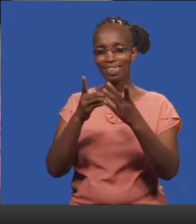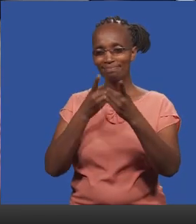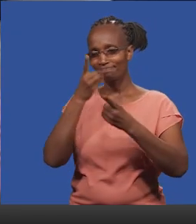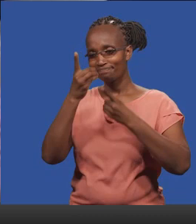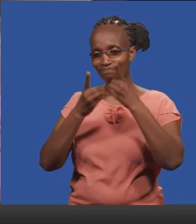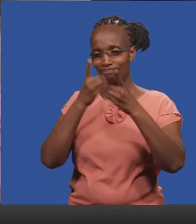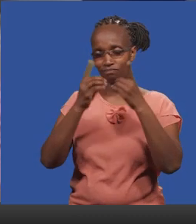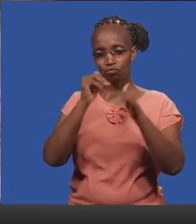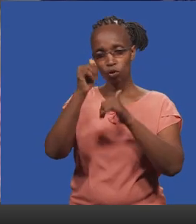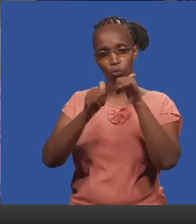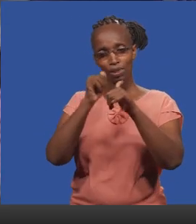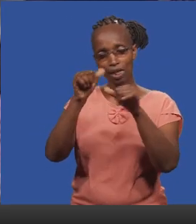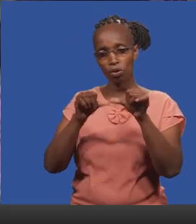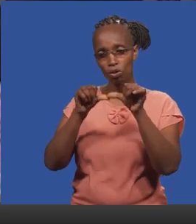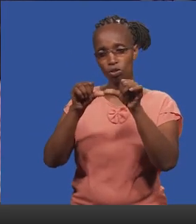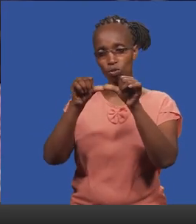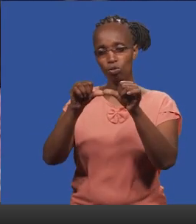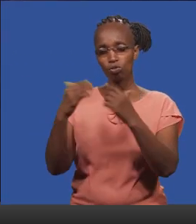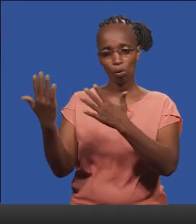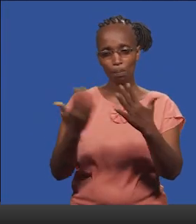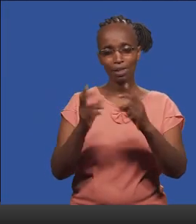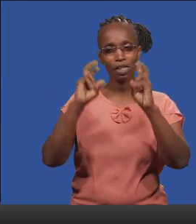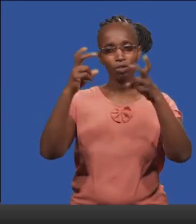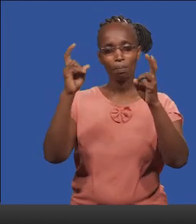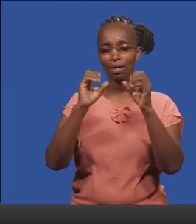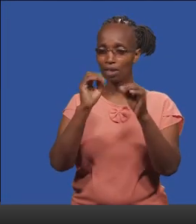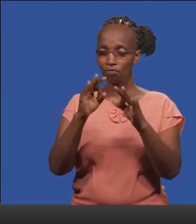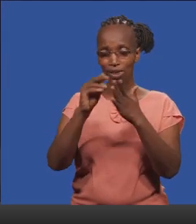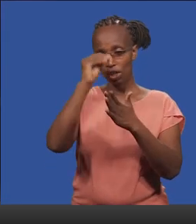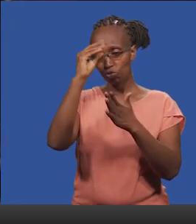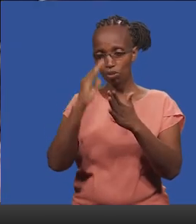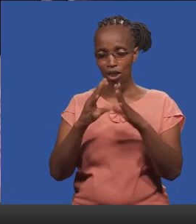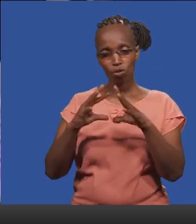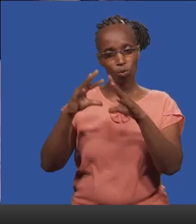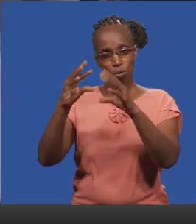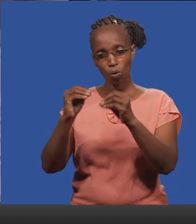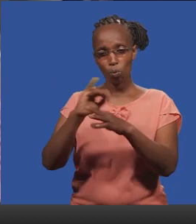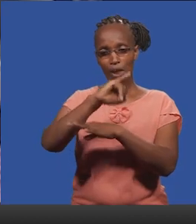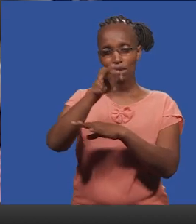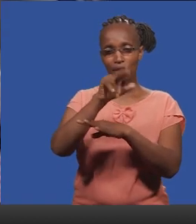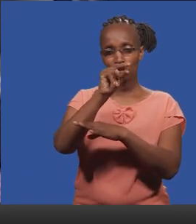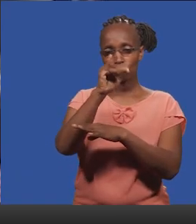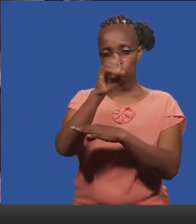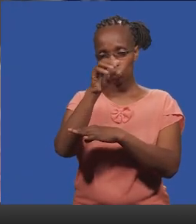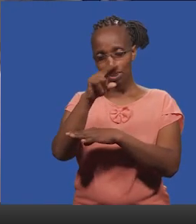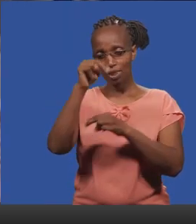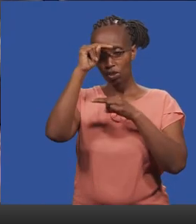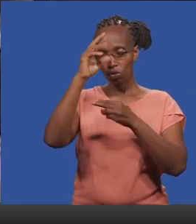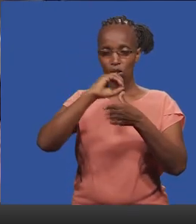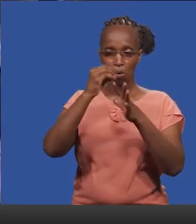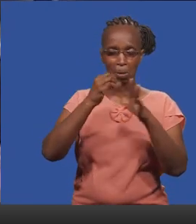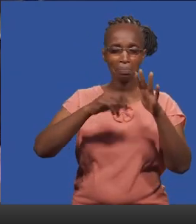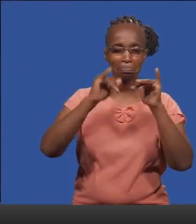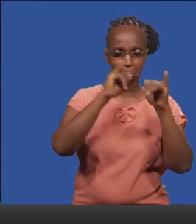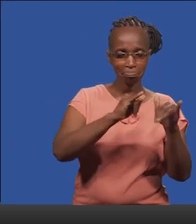Mchakato unaozidi kutoa hisia mseto kuhusu swala la wanafunzi watakaojiunga na junior sekondari, waziri huyo alibaini